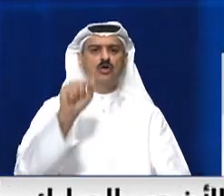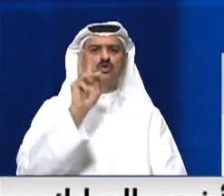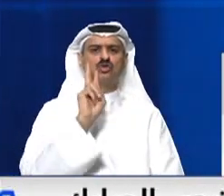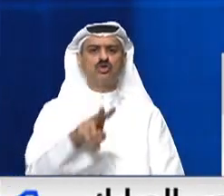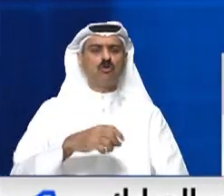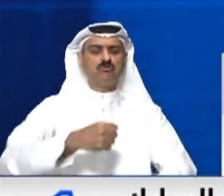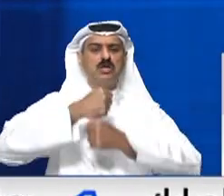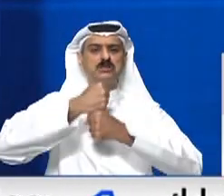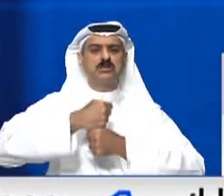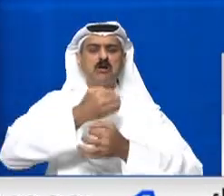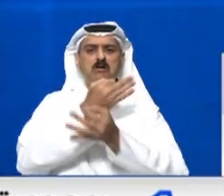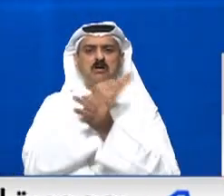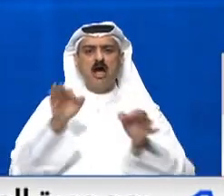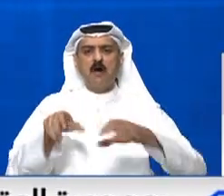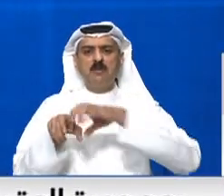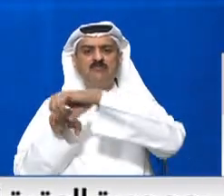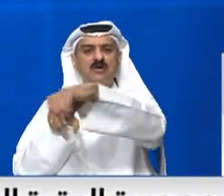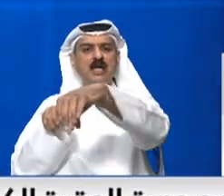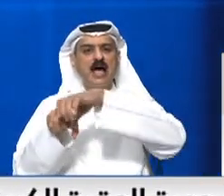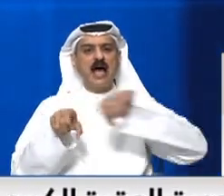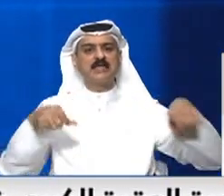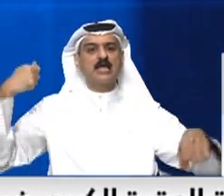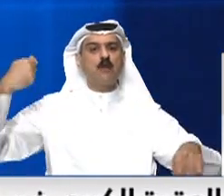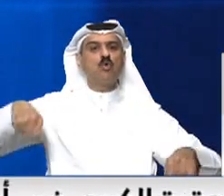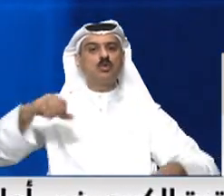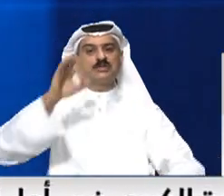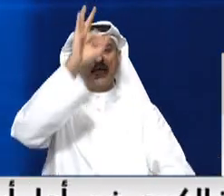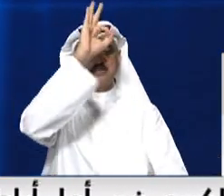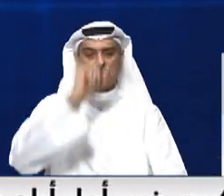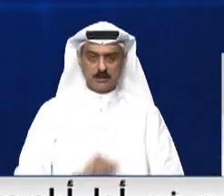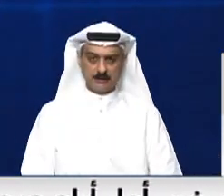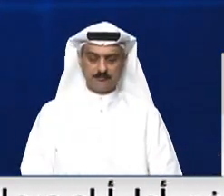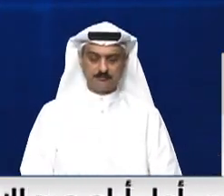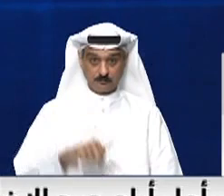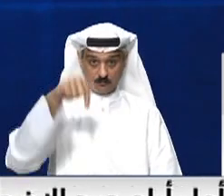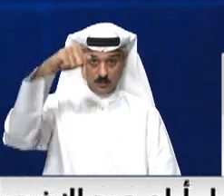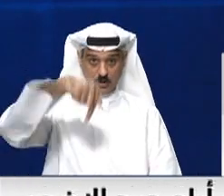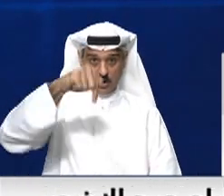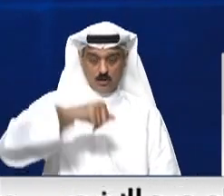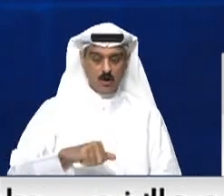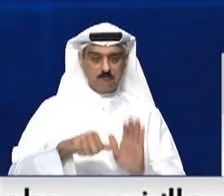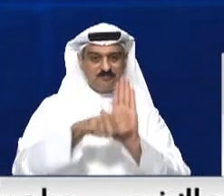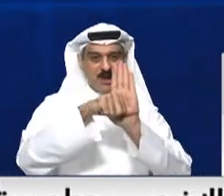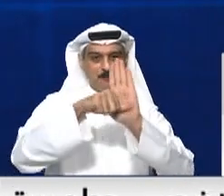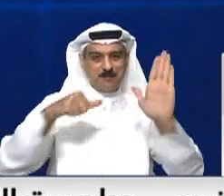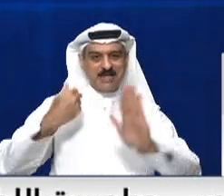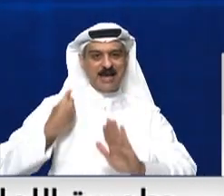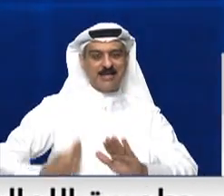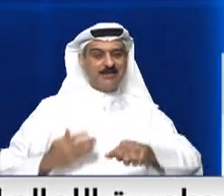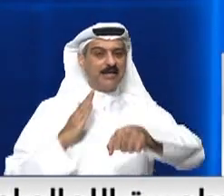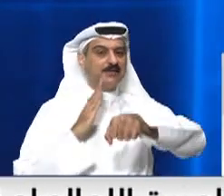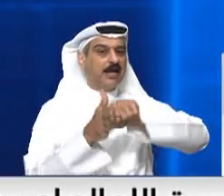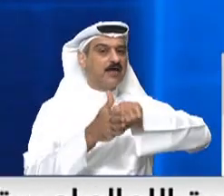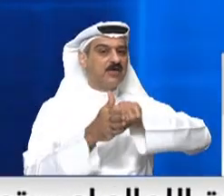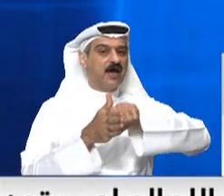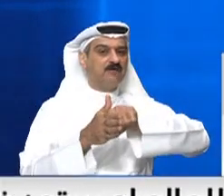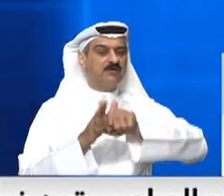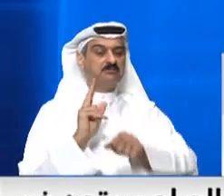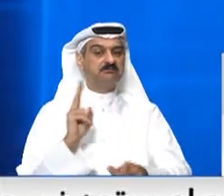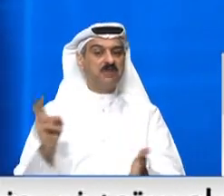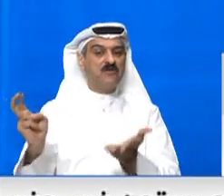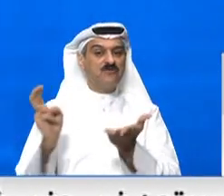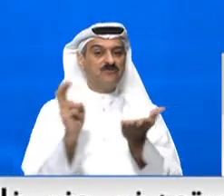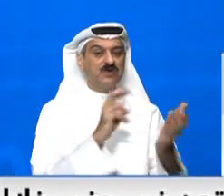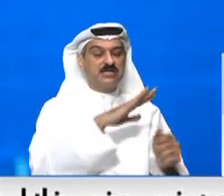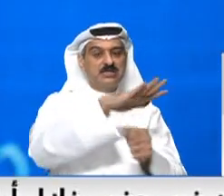والاستعداد بكافة قطاعات الوزارة، قام معاليه اليوم أول أيام عيد الأضحى المبارك بزيارة إلى